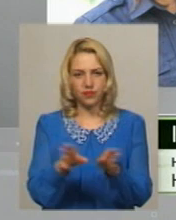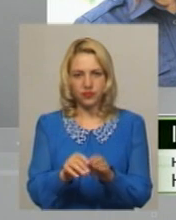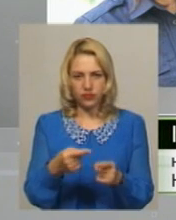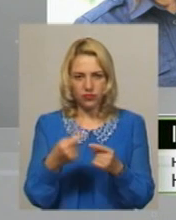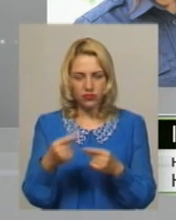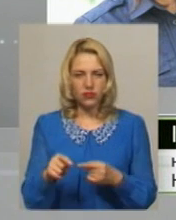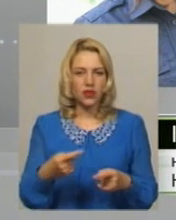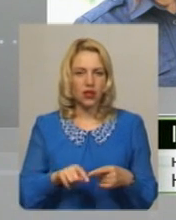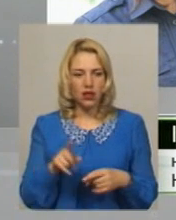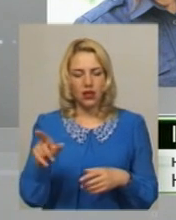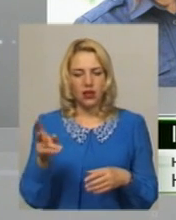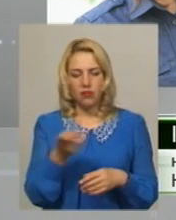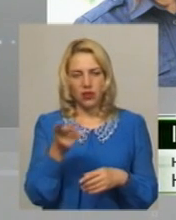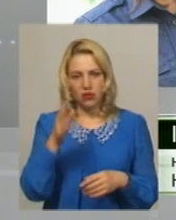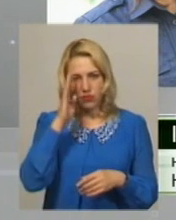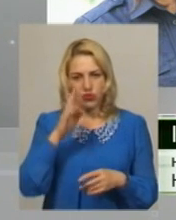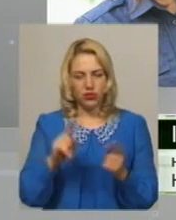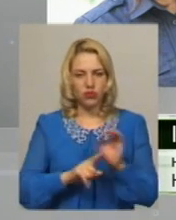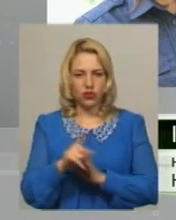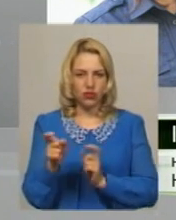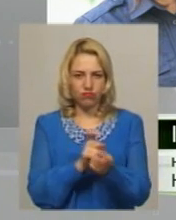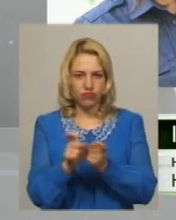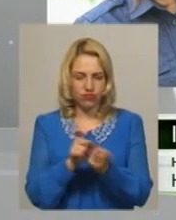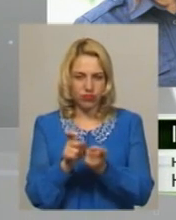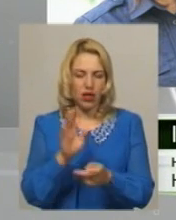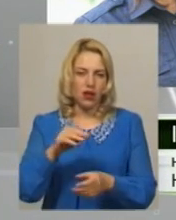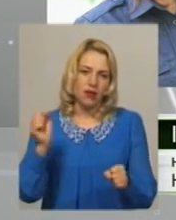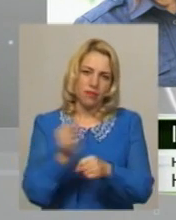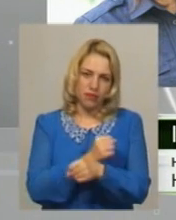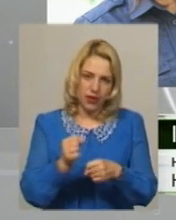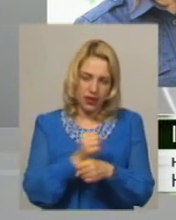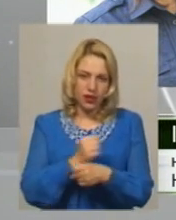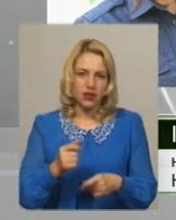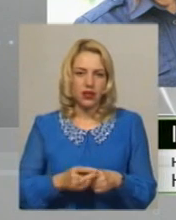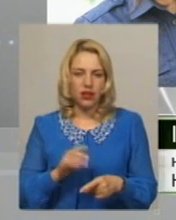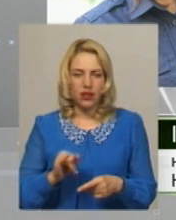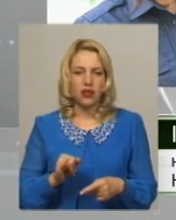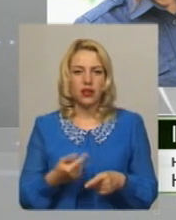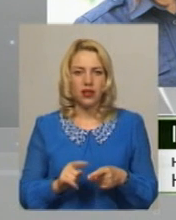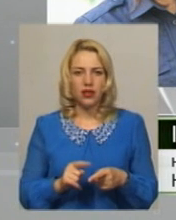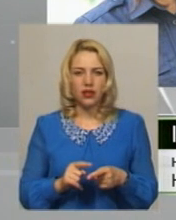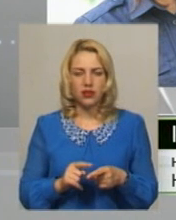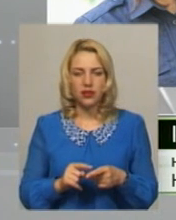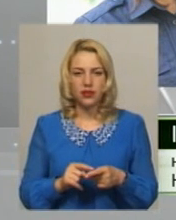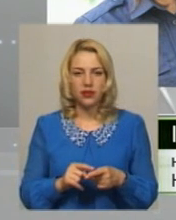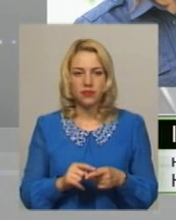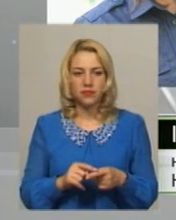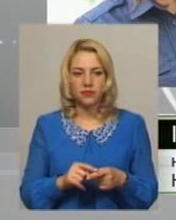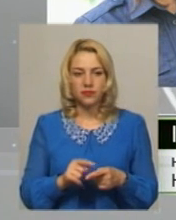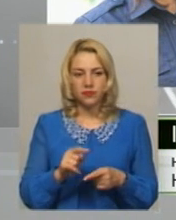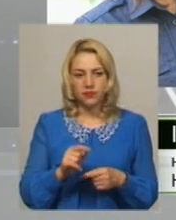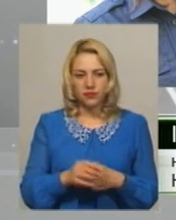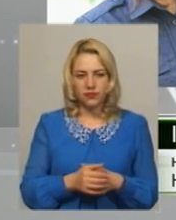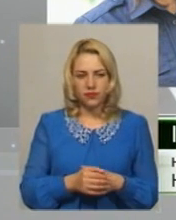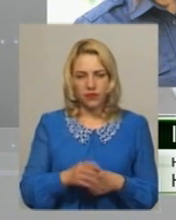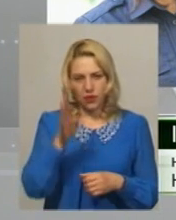ґрунті ревнощів між чоловіками виникла суперечка, яка згодом переросла в бійку. В ході сутички зловмисник почав наносити потерпілому руками і